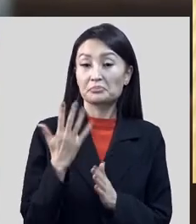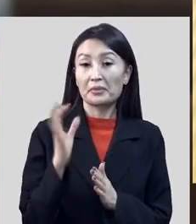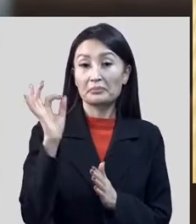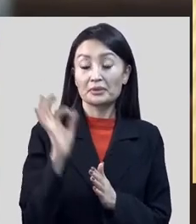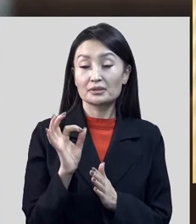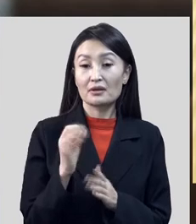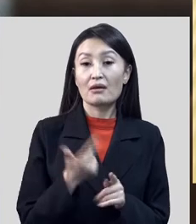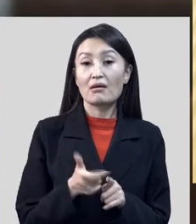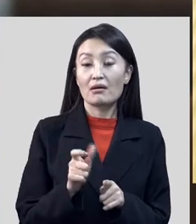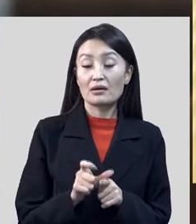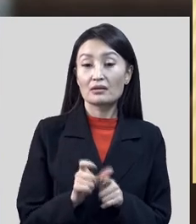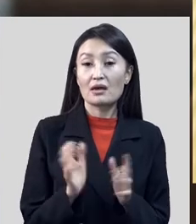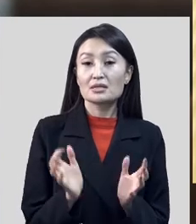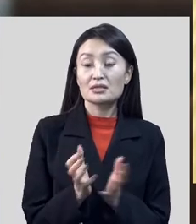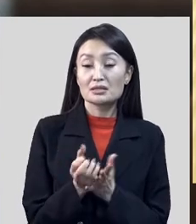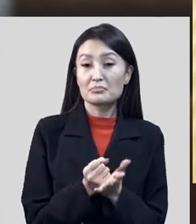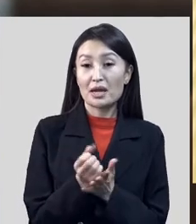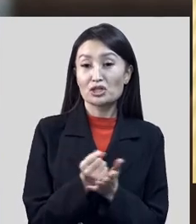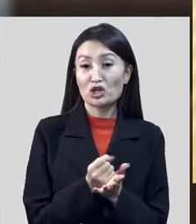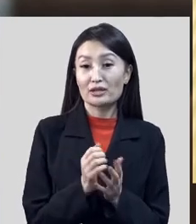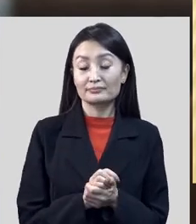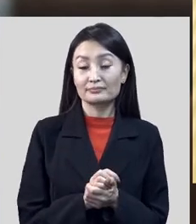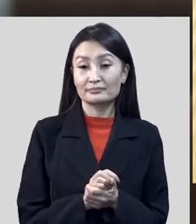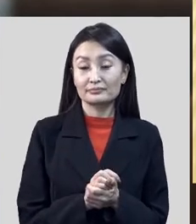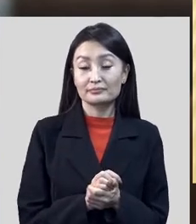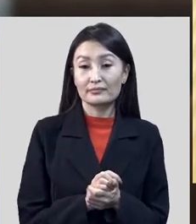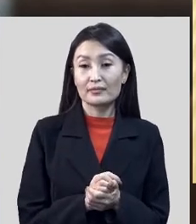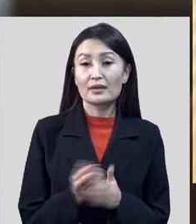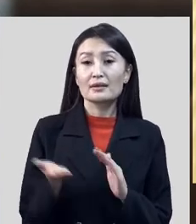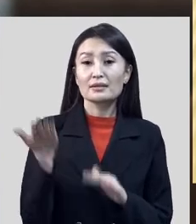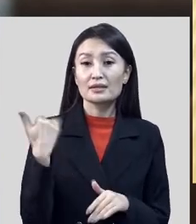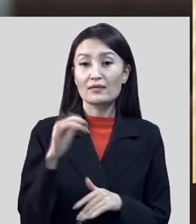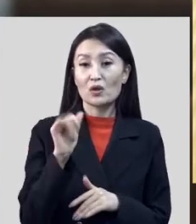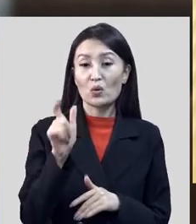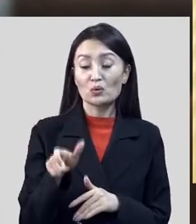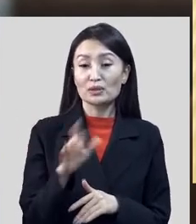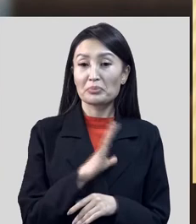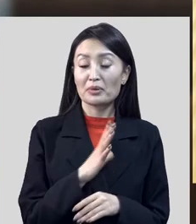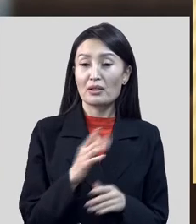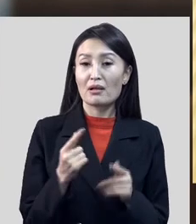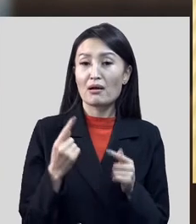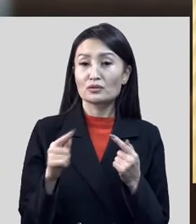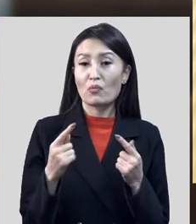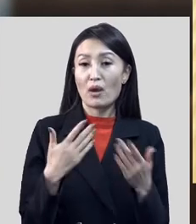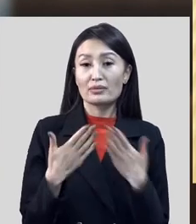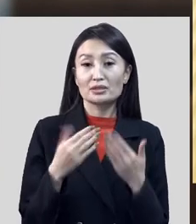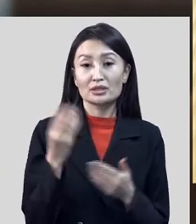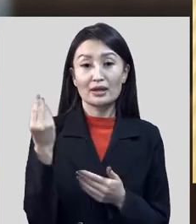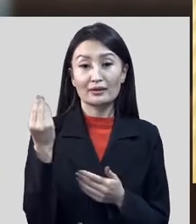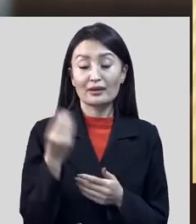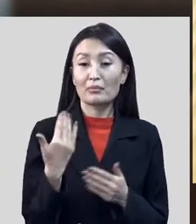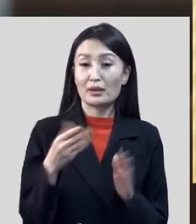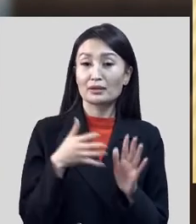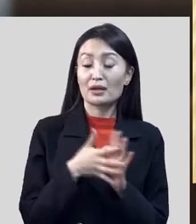это сбережения издавна у людей было особое отношение к деньгам их